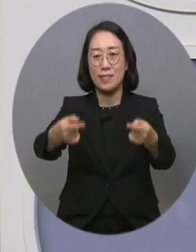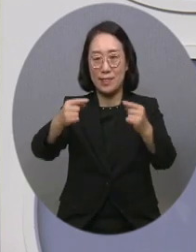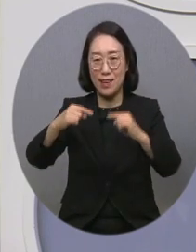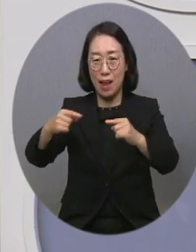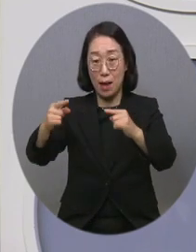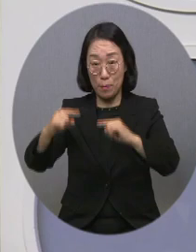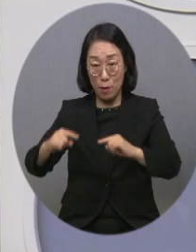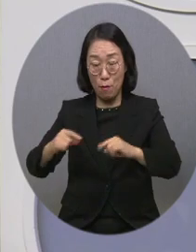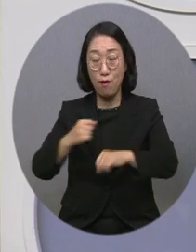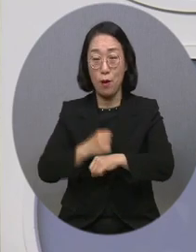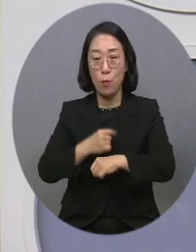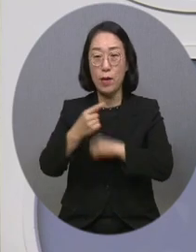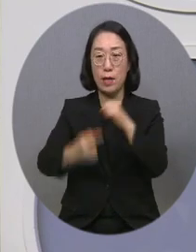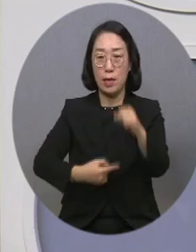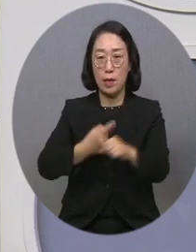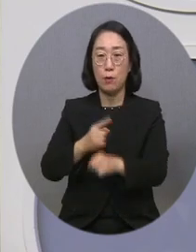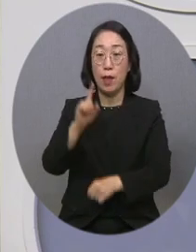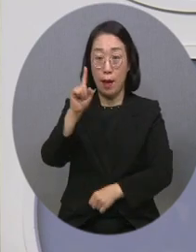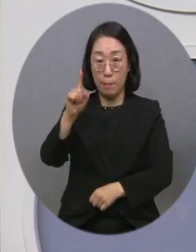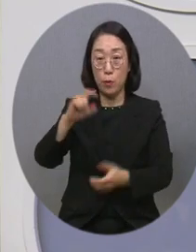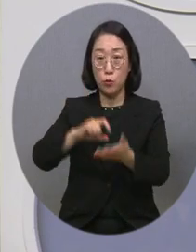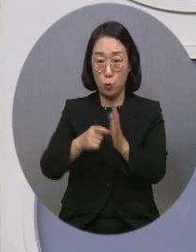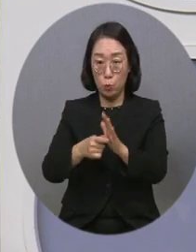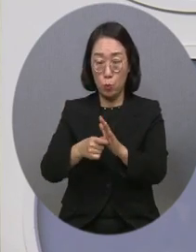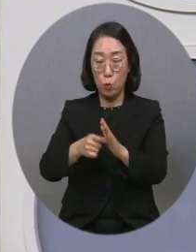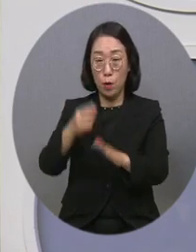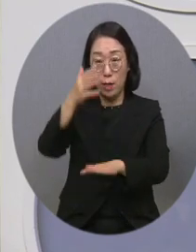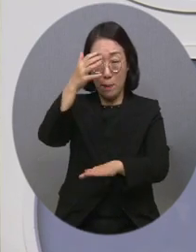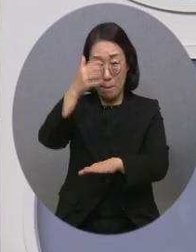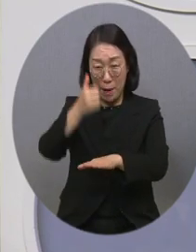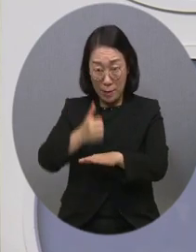하고 1년에 한 번 정도 연말에